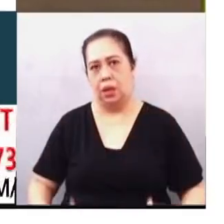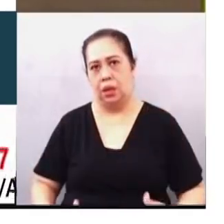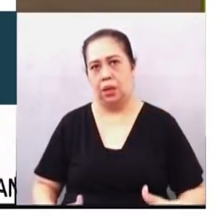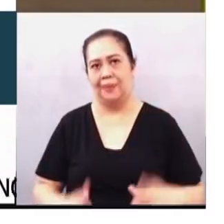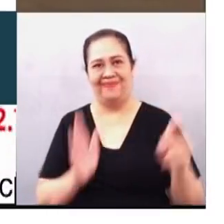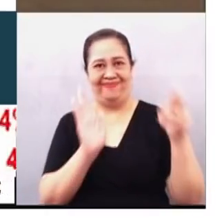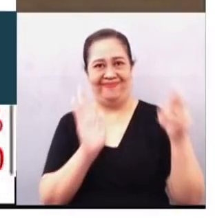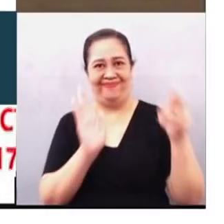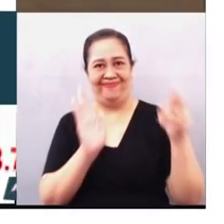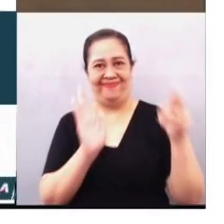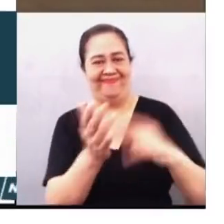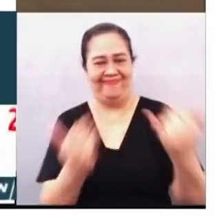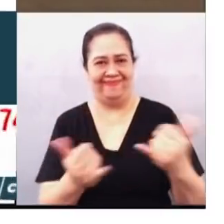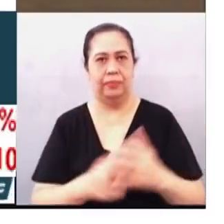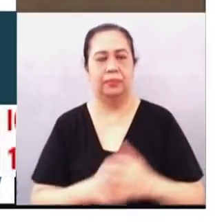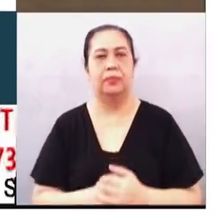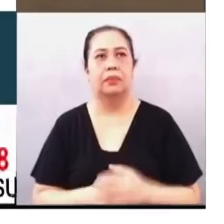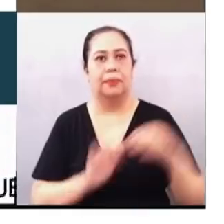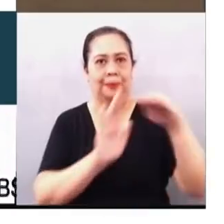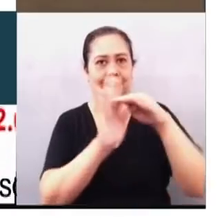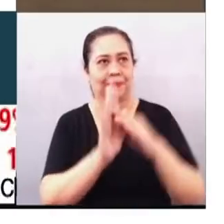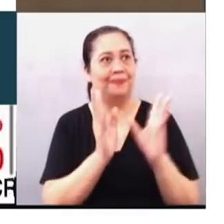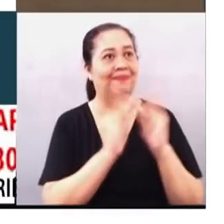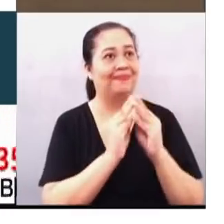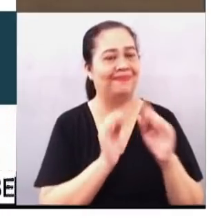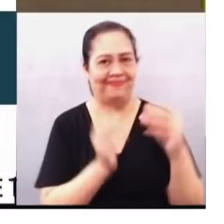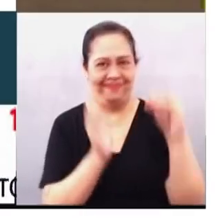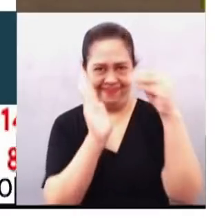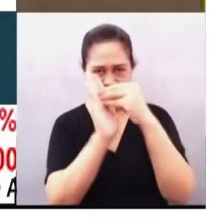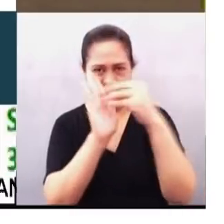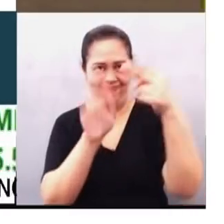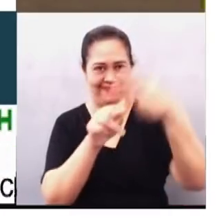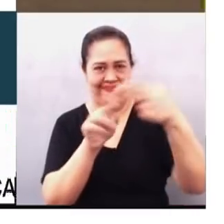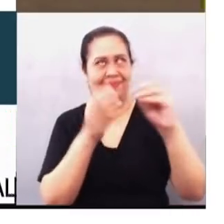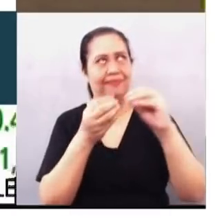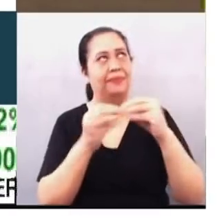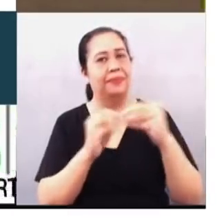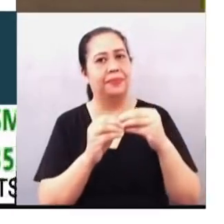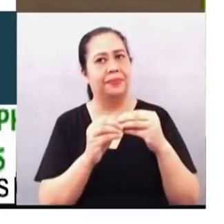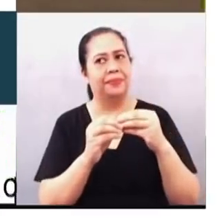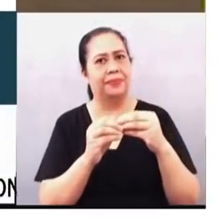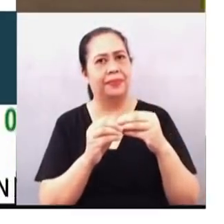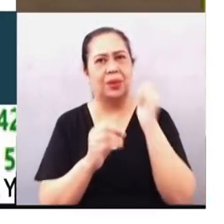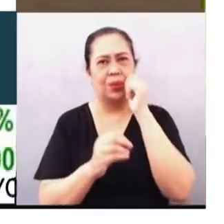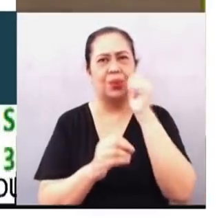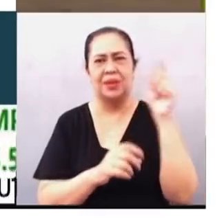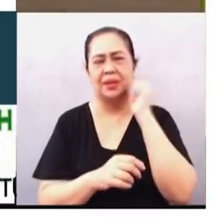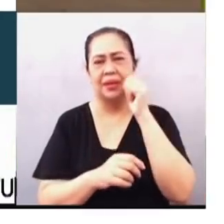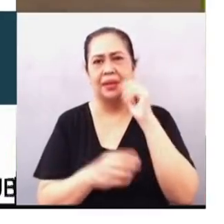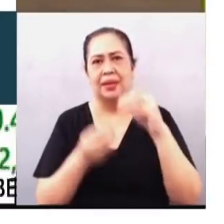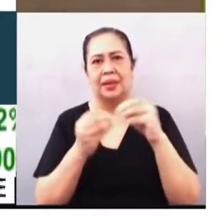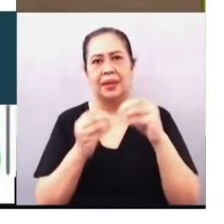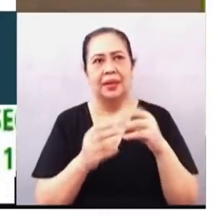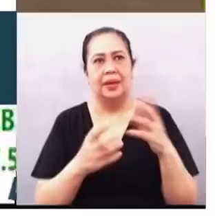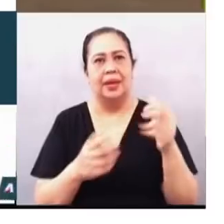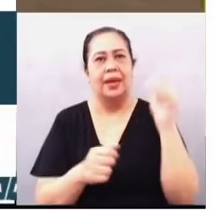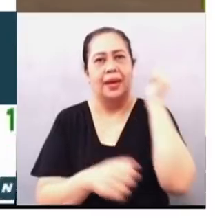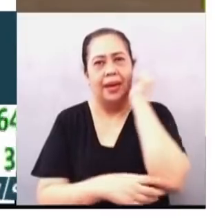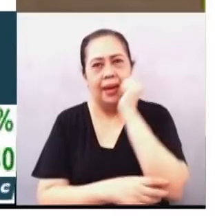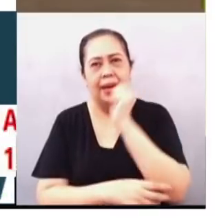ngayon. Nandoon ka sa hearing, nalista ka. Number kasi palagi yan eh. Every